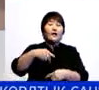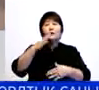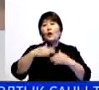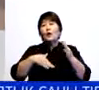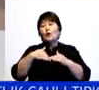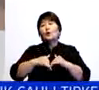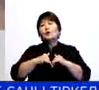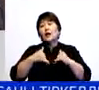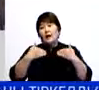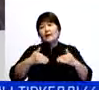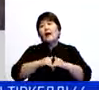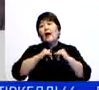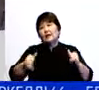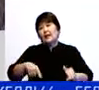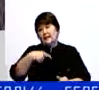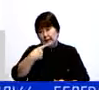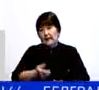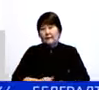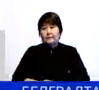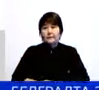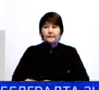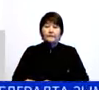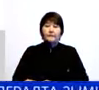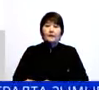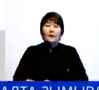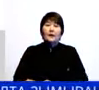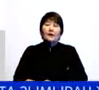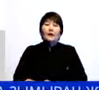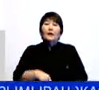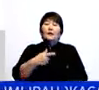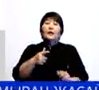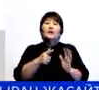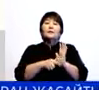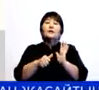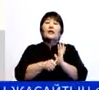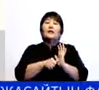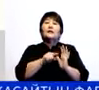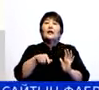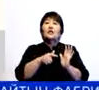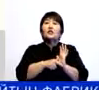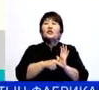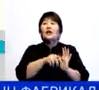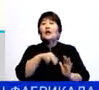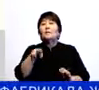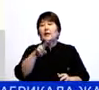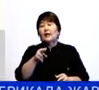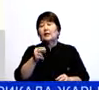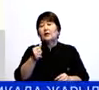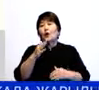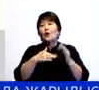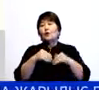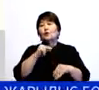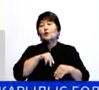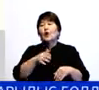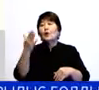қарқыны артқанын айтты. Есептік кезеңде 76,7 миллиард теңгенің құрылыс жұмыстары орындалды, немесе өткен